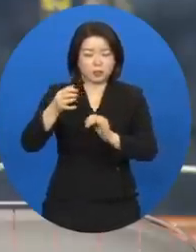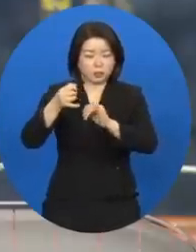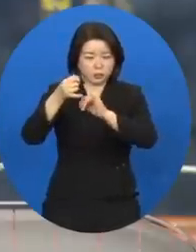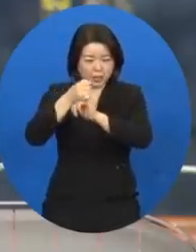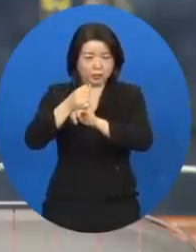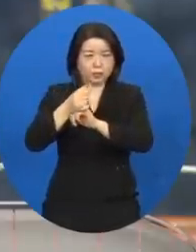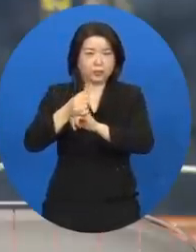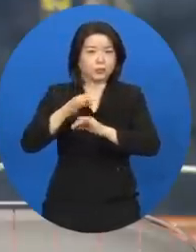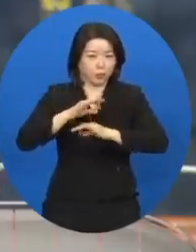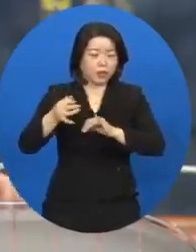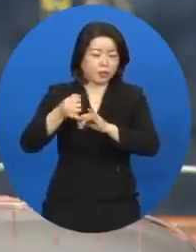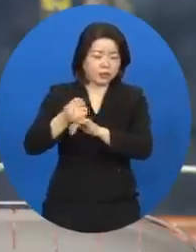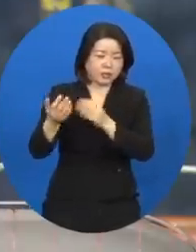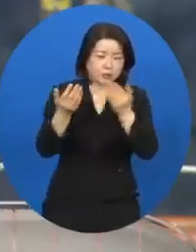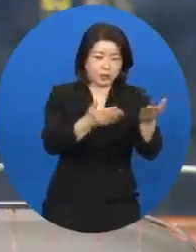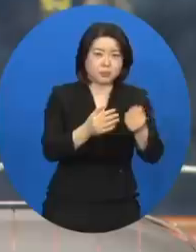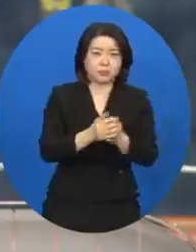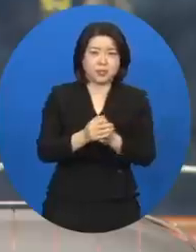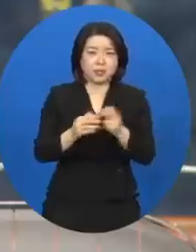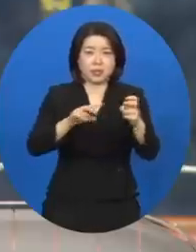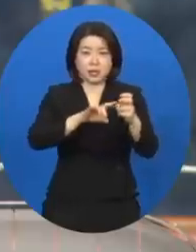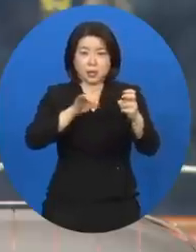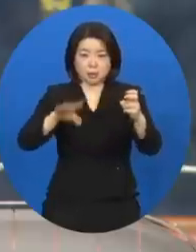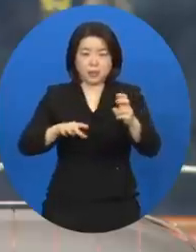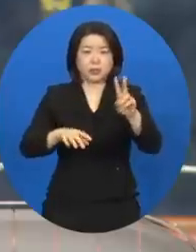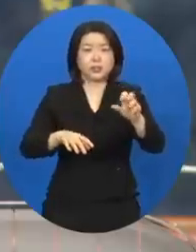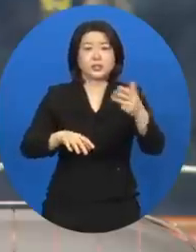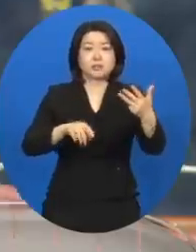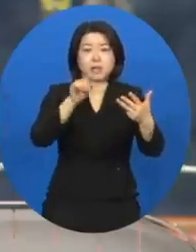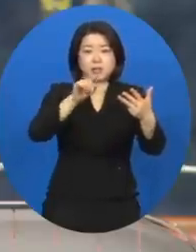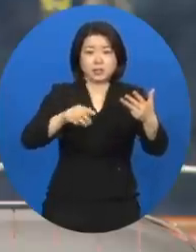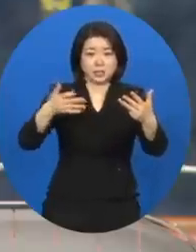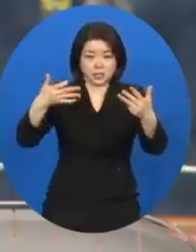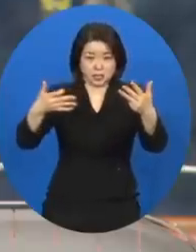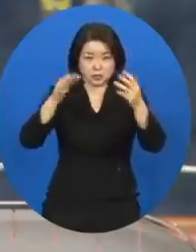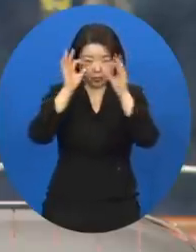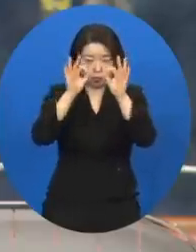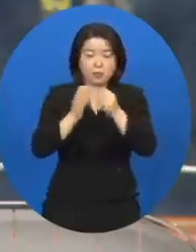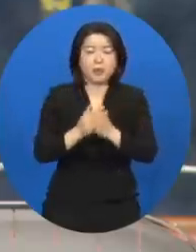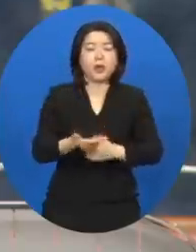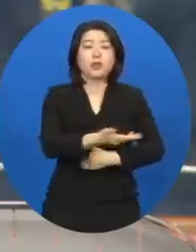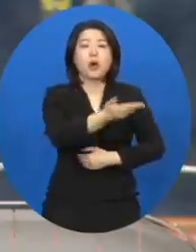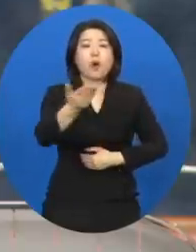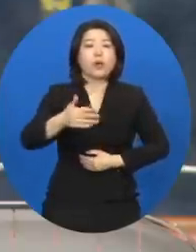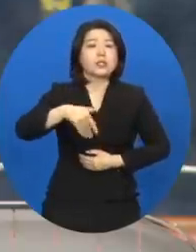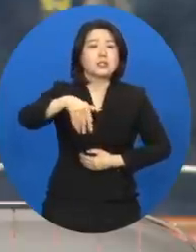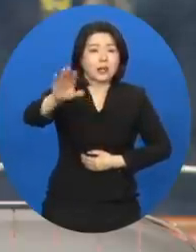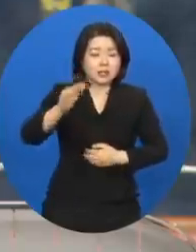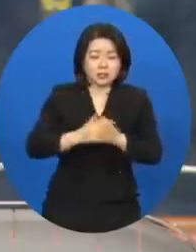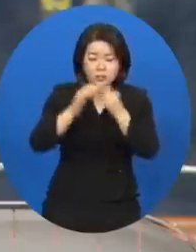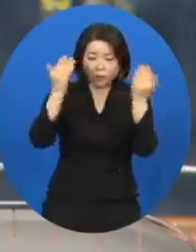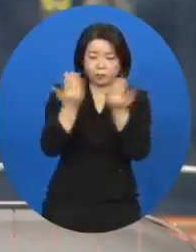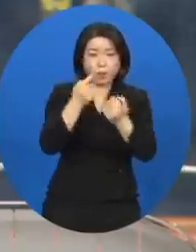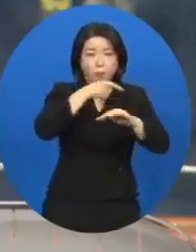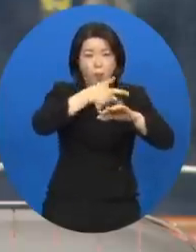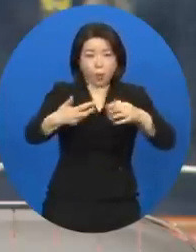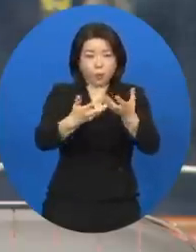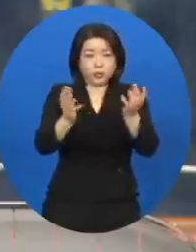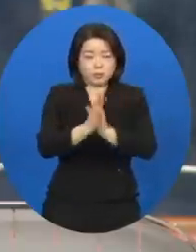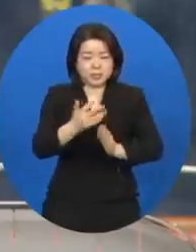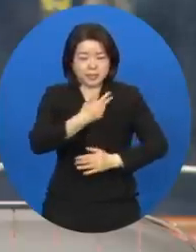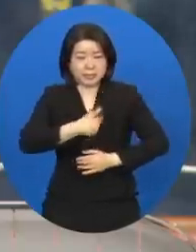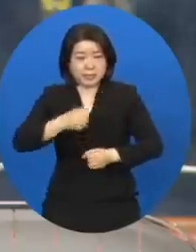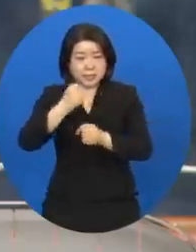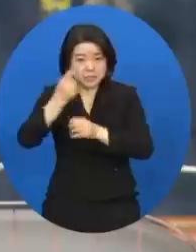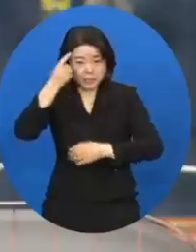주셨는데 마태복음 28장 18절에서 20절에 보면 너희는 가서 모든 민족을 제자로 삼아